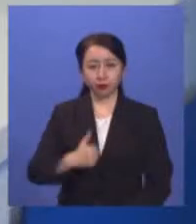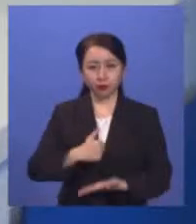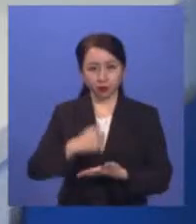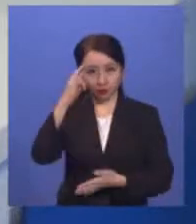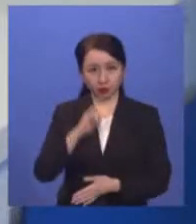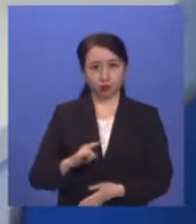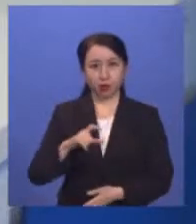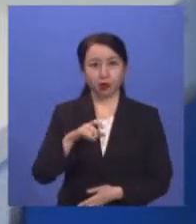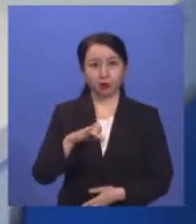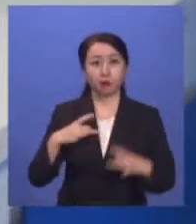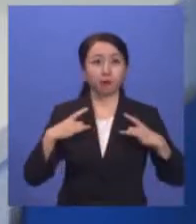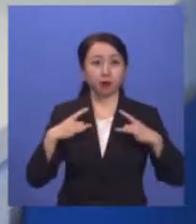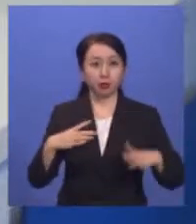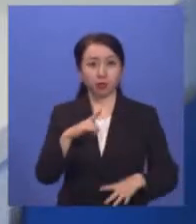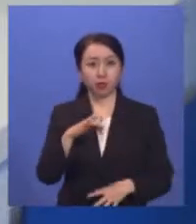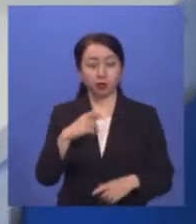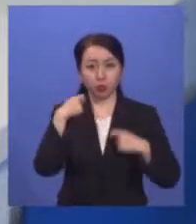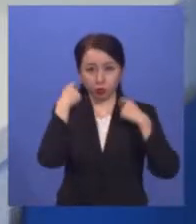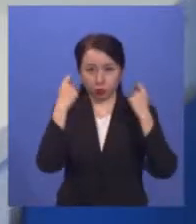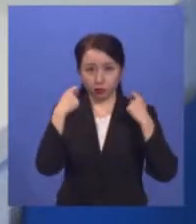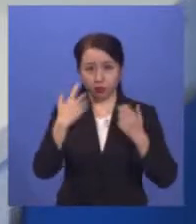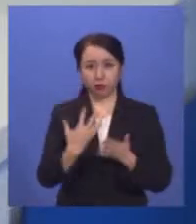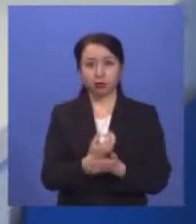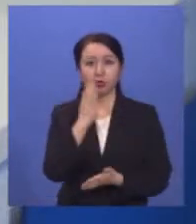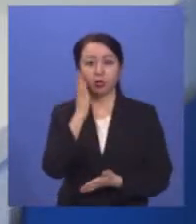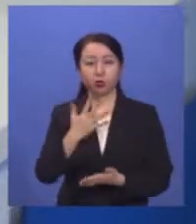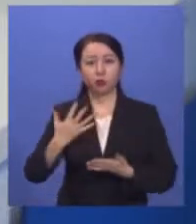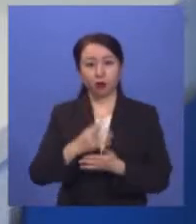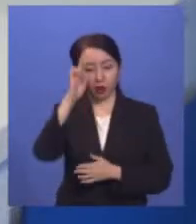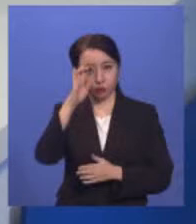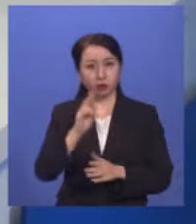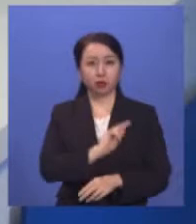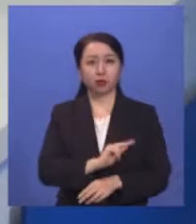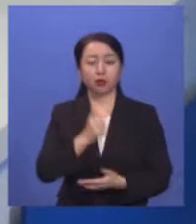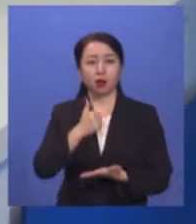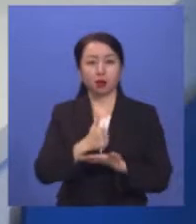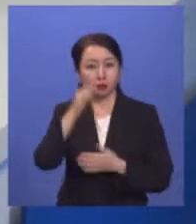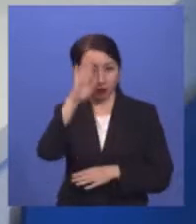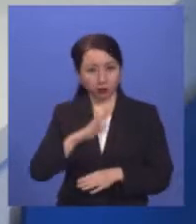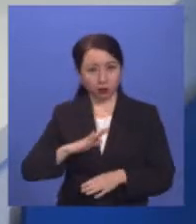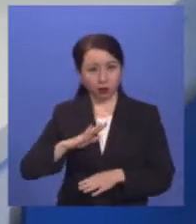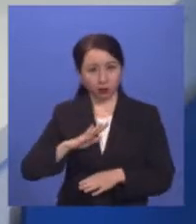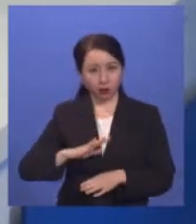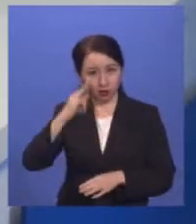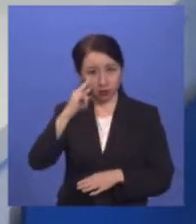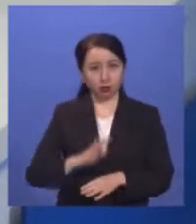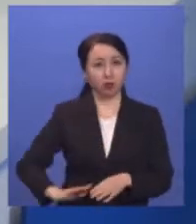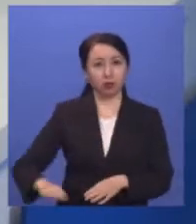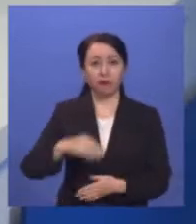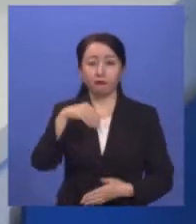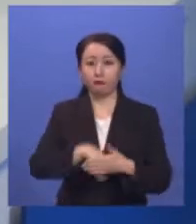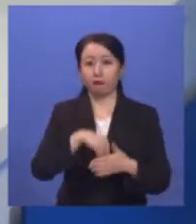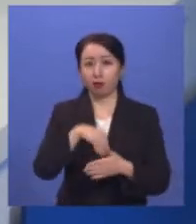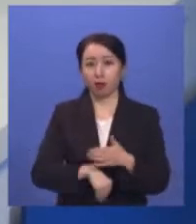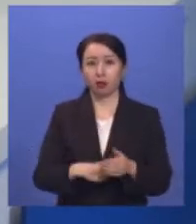Касым-Жомарт Токаев поздравил Эмомали Рахмона с днем рождения, пожелав ему дальнейших успехов в государственной деятельности. Глава государства отметил вклад